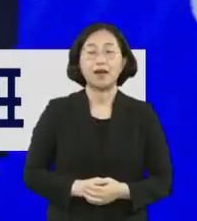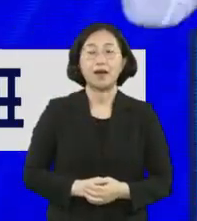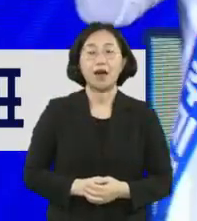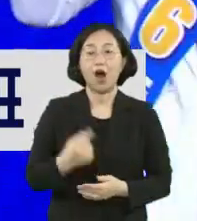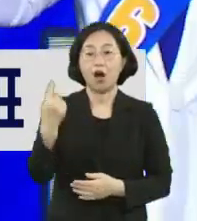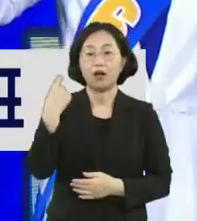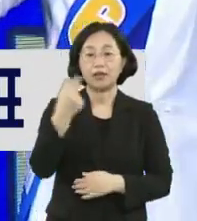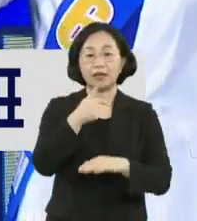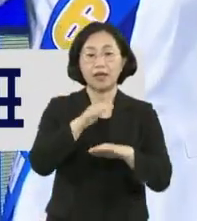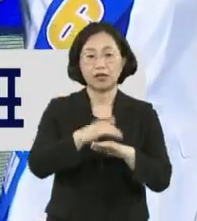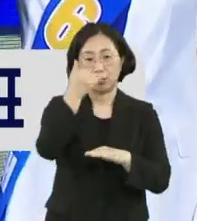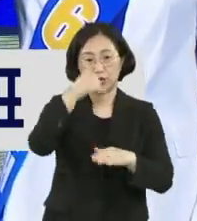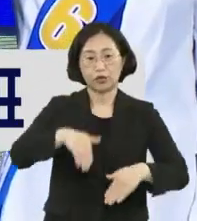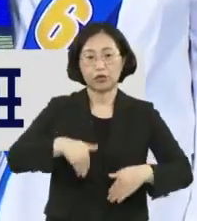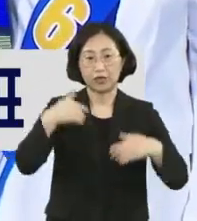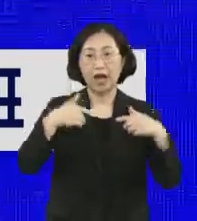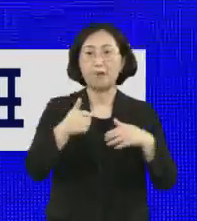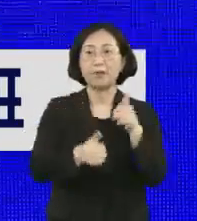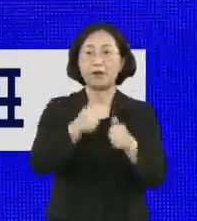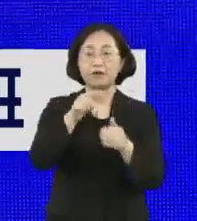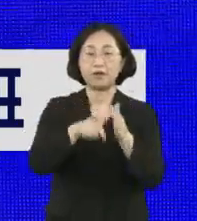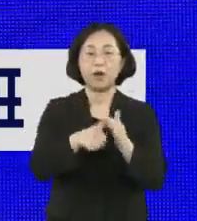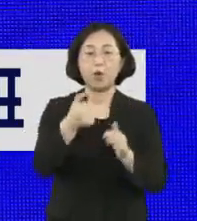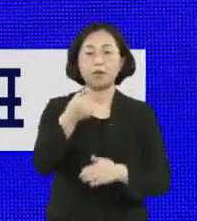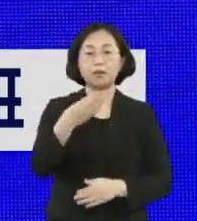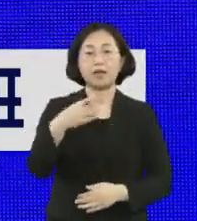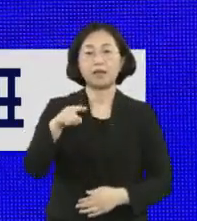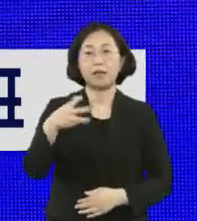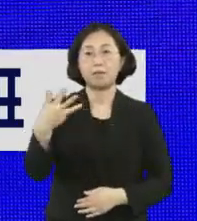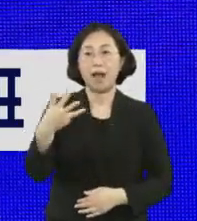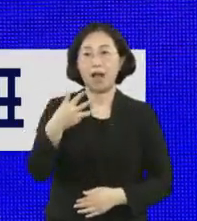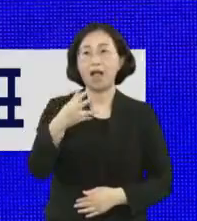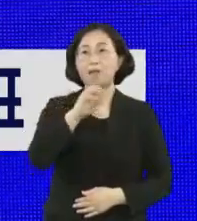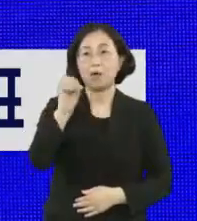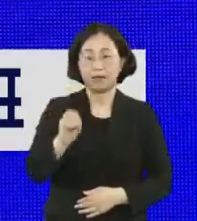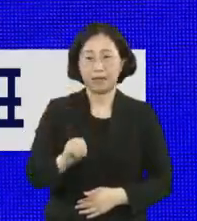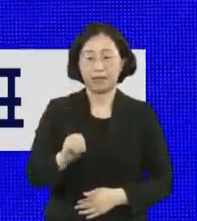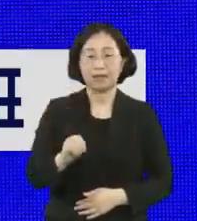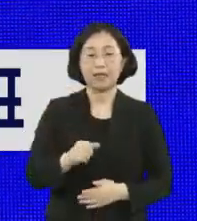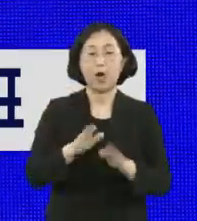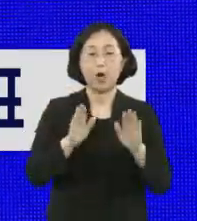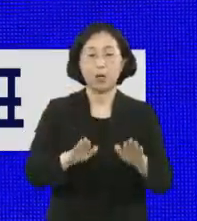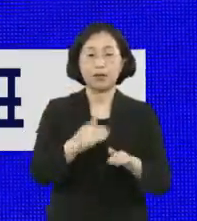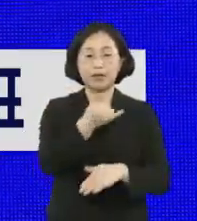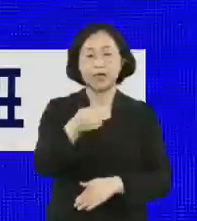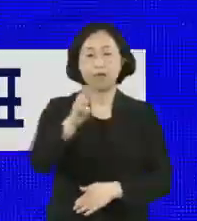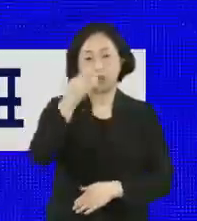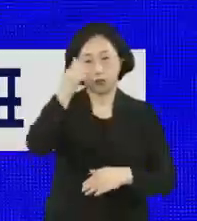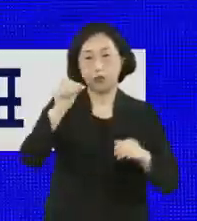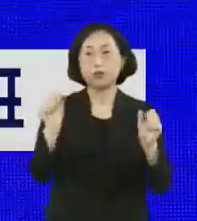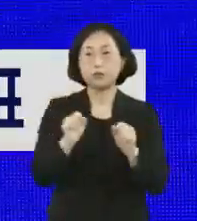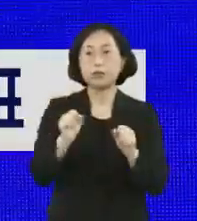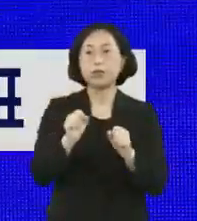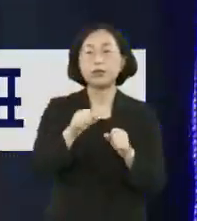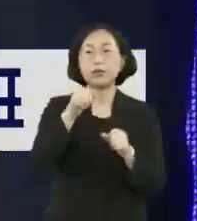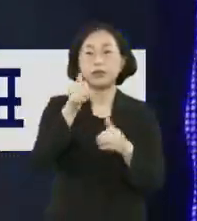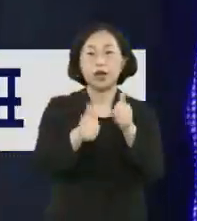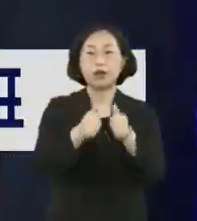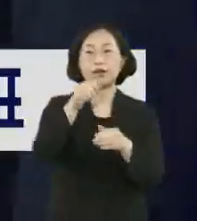후보는 어제 대전 충남 순회 경선에서 54.81%를 얻었고 오늘 세종 충북